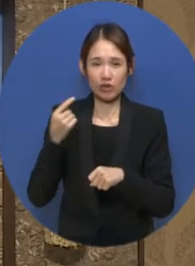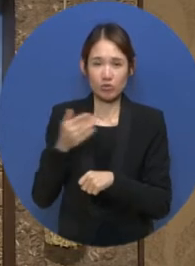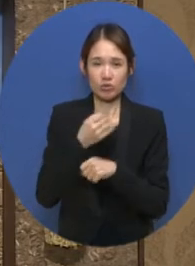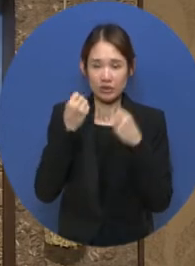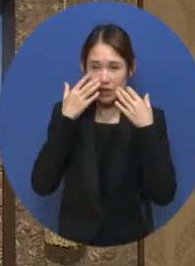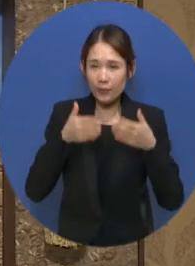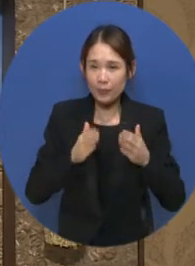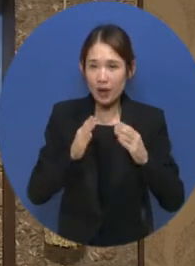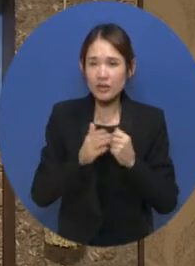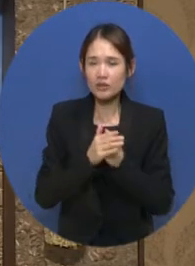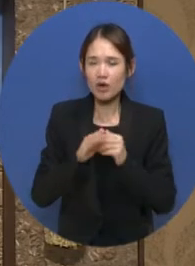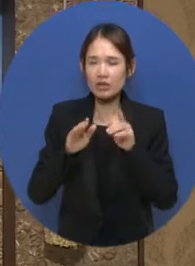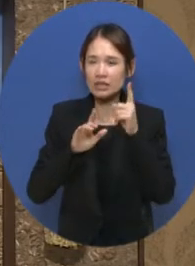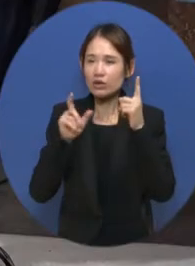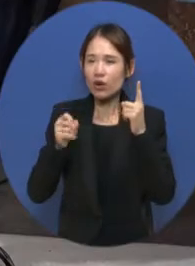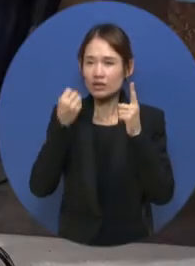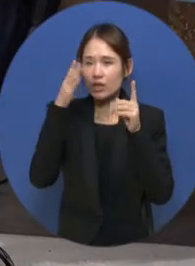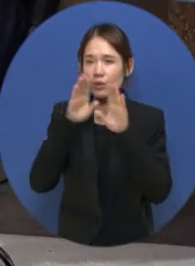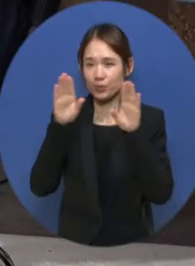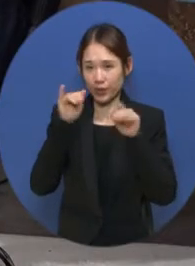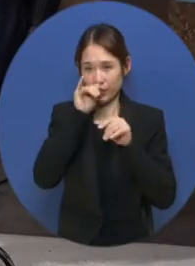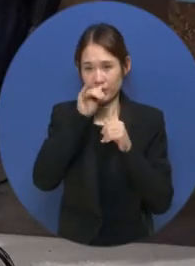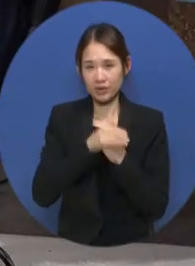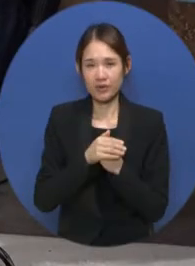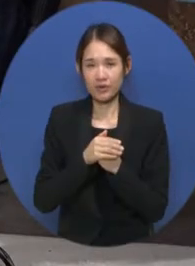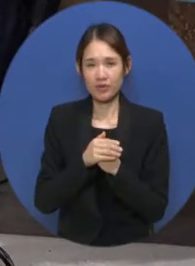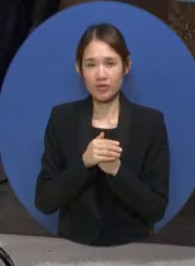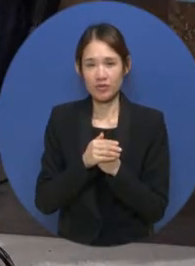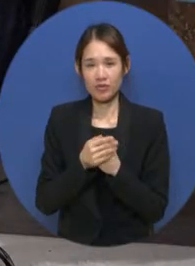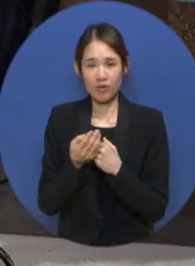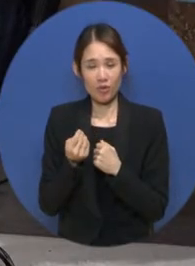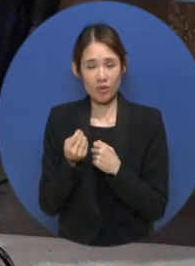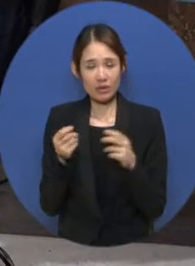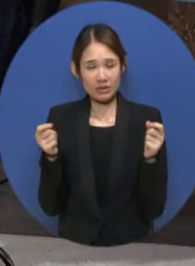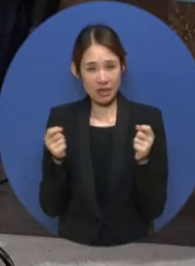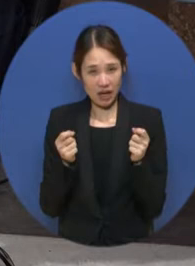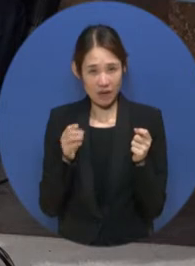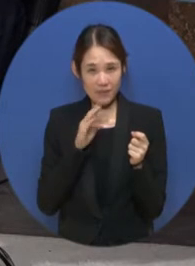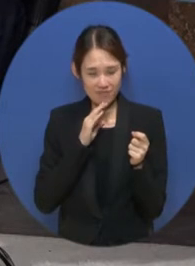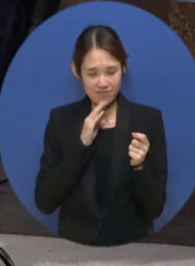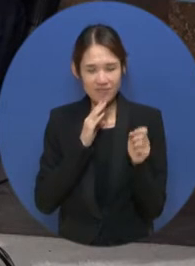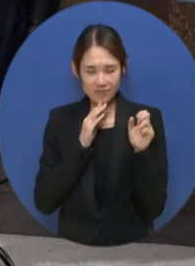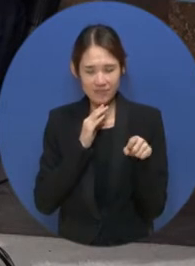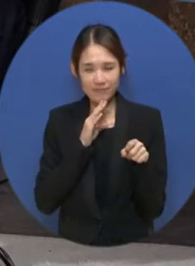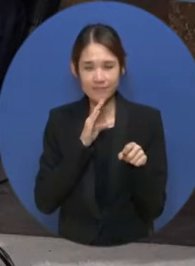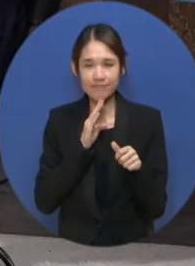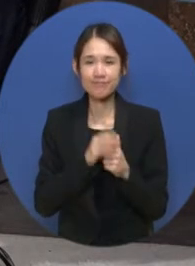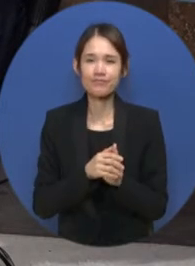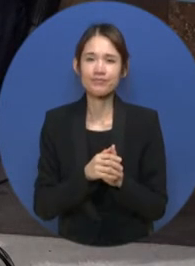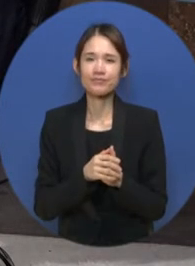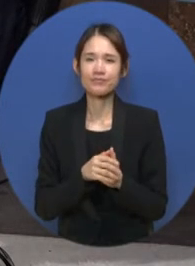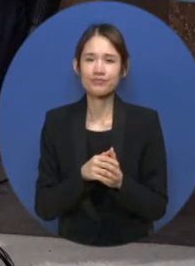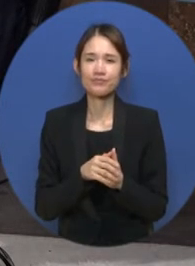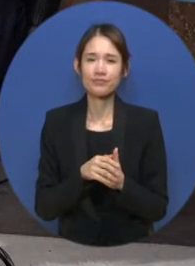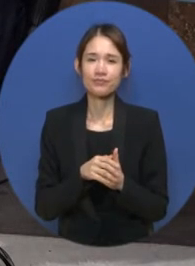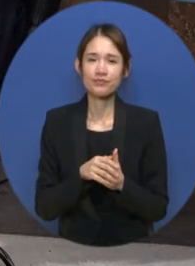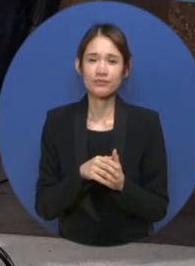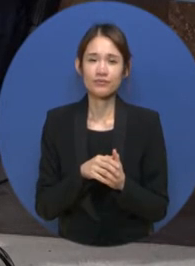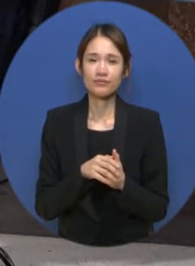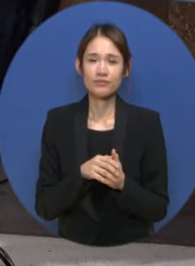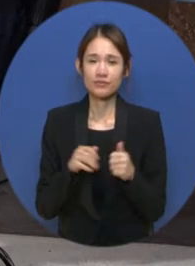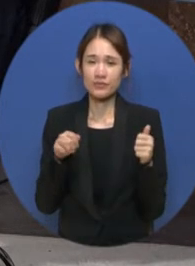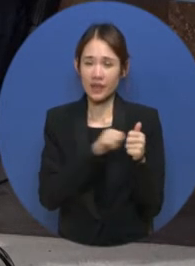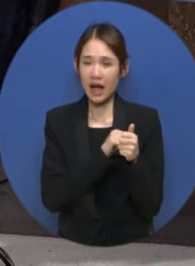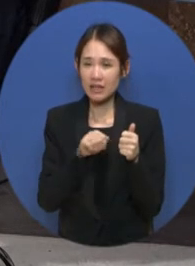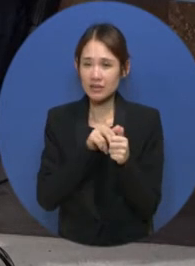1월달에 오픈을 하게 됐습니다 부가 얼마 되지 않아 얼마 되지 않았어요 4 근데 그 학대